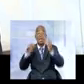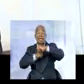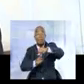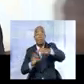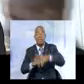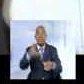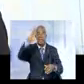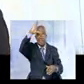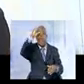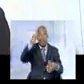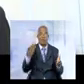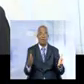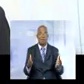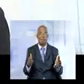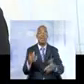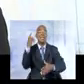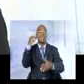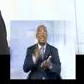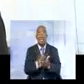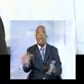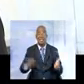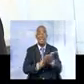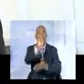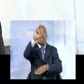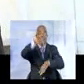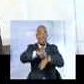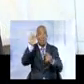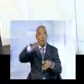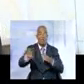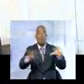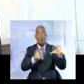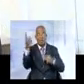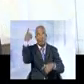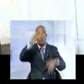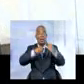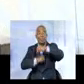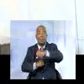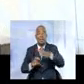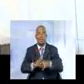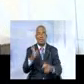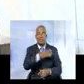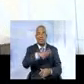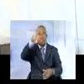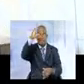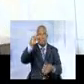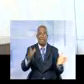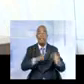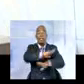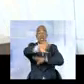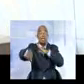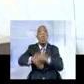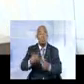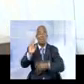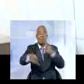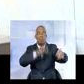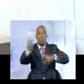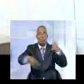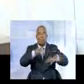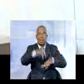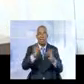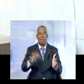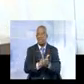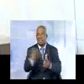droits de l'homme et le rôle que doivent jouer les institutions nationales des droits de l'homme dans la protection et dans la promotion de ces droits. Aussi, ça nous permet de standardiser nos méthodes